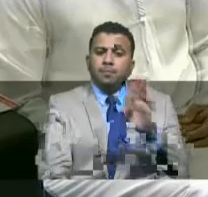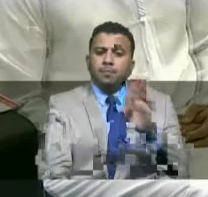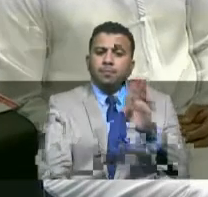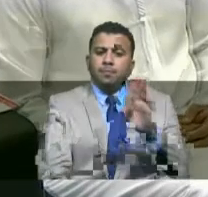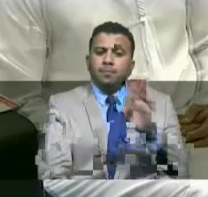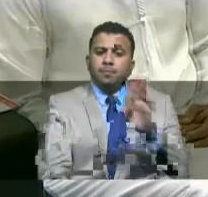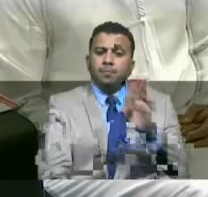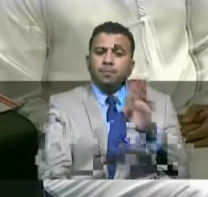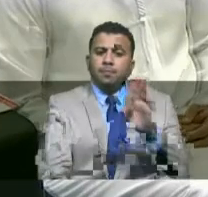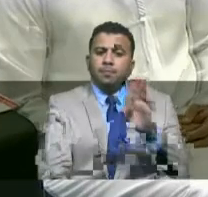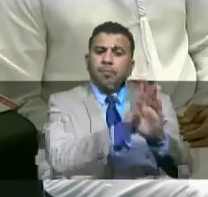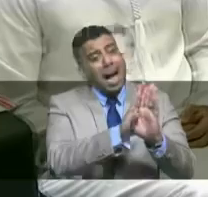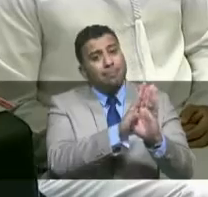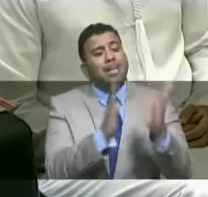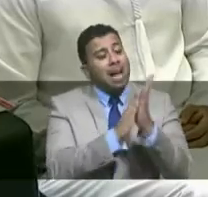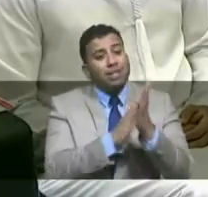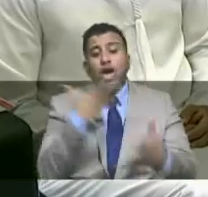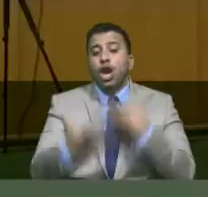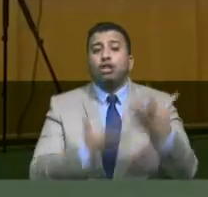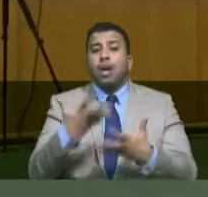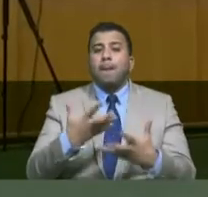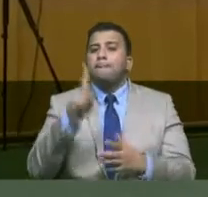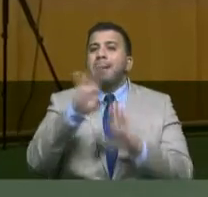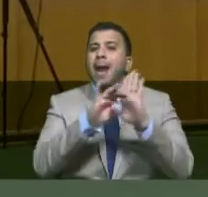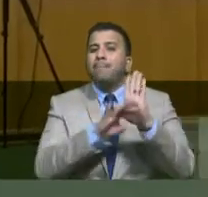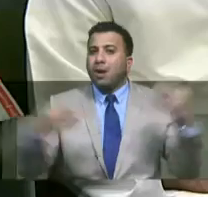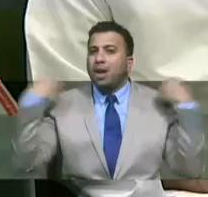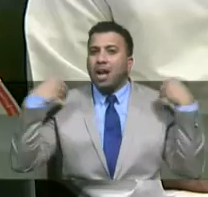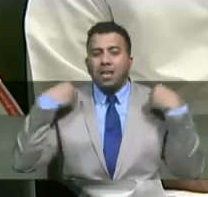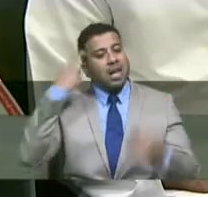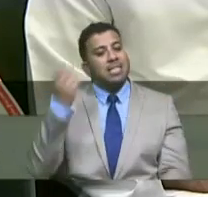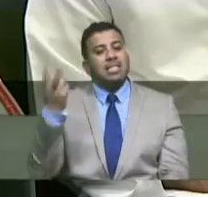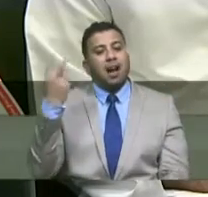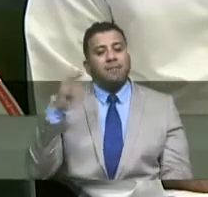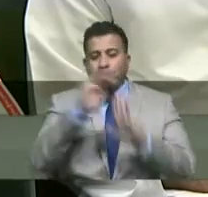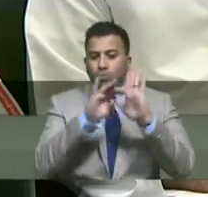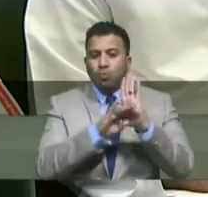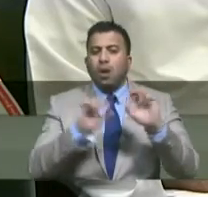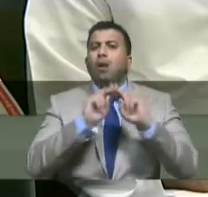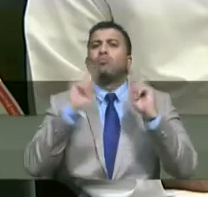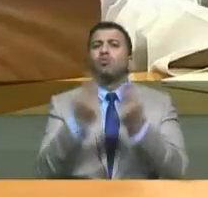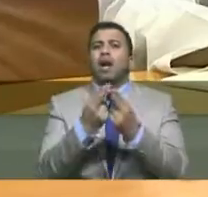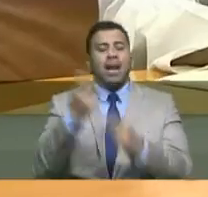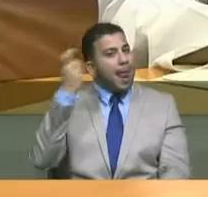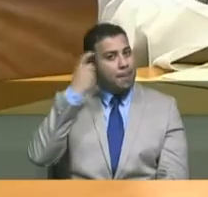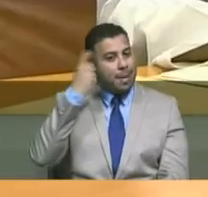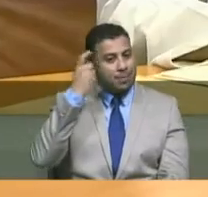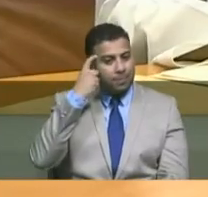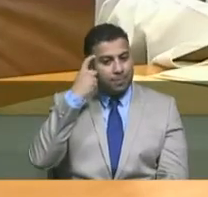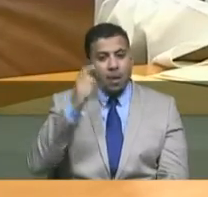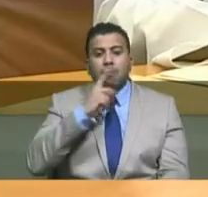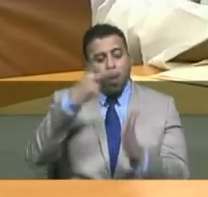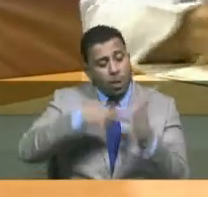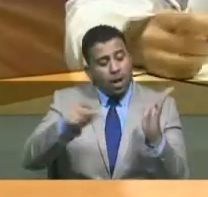وصحبه الأنشطة والبرامج الرياضية والثقافية وتنظيم المؤتمرات والملتقيات العلمية. وقع الشيخ سالم بن عبد